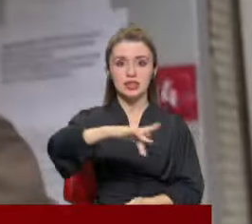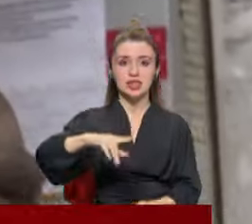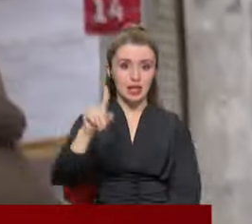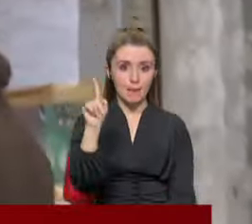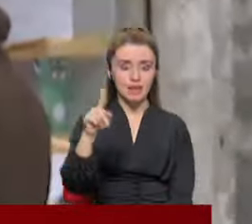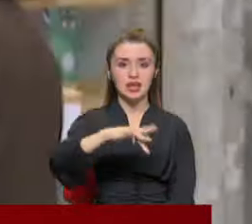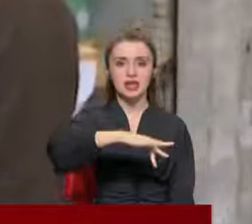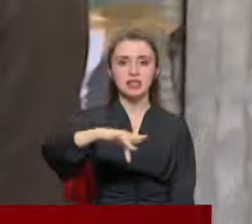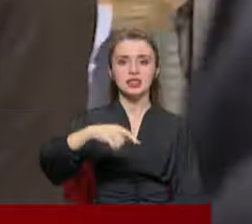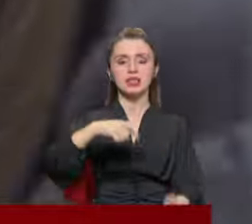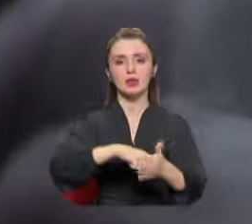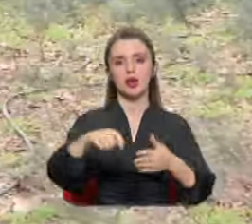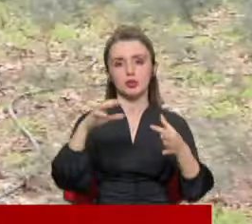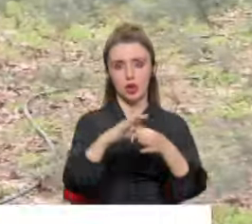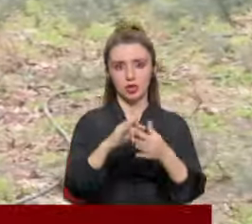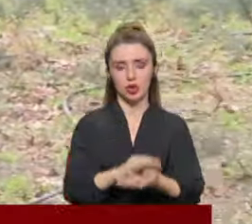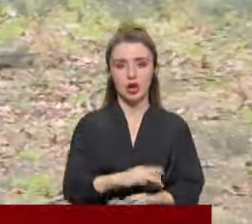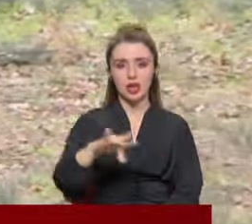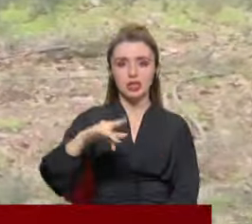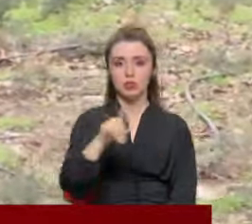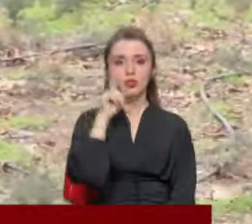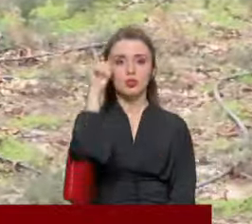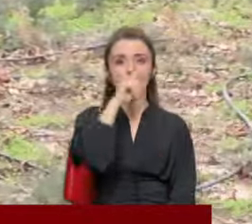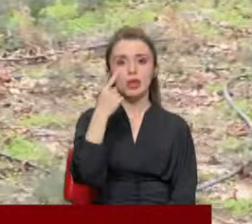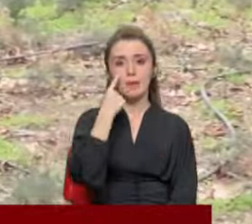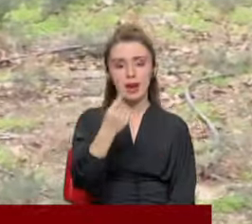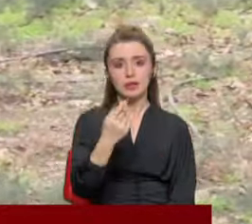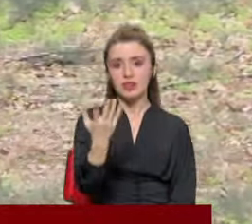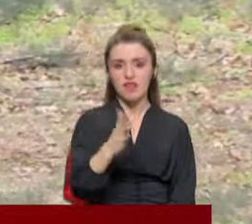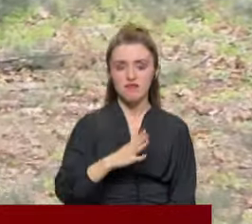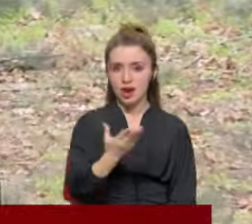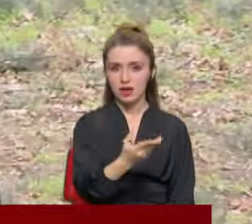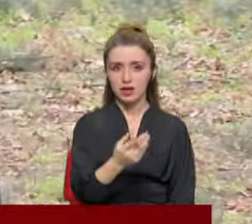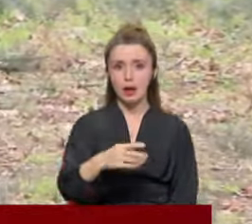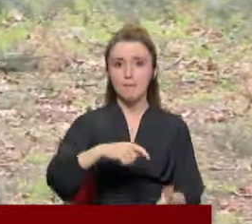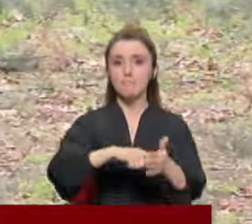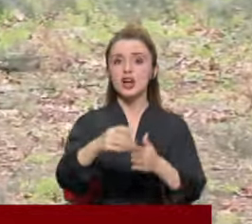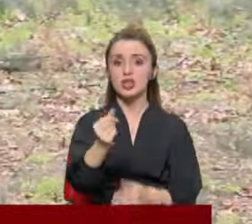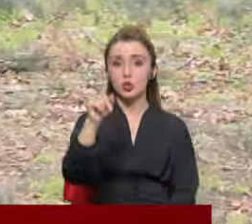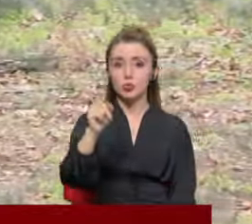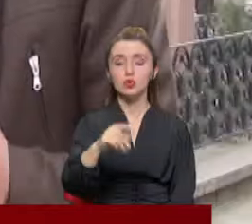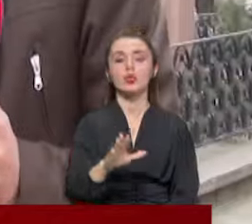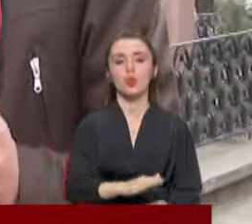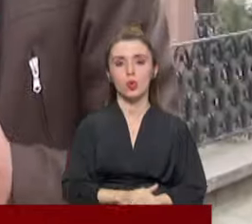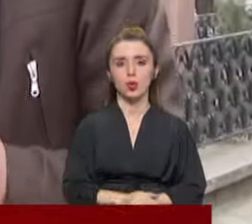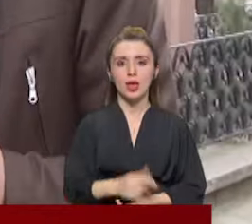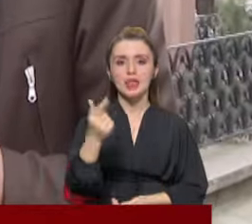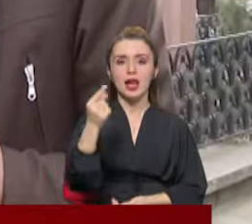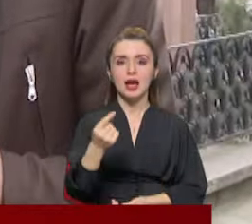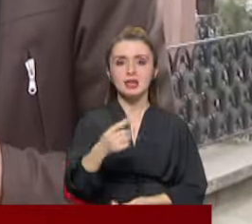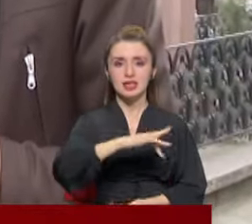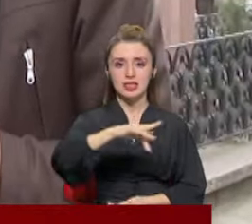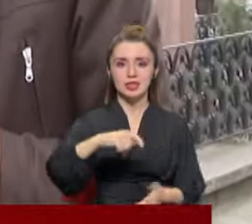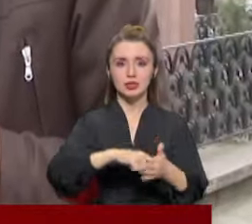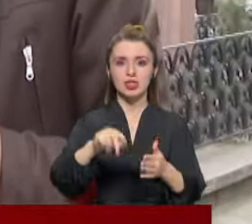birine işsizlik ödeneği bağlanıyor. İşsizim, o yüzden bir baktım bir neler var diye. İşsizlik maaşı alıyor musunuz? Yok, hayır, almıyorum. En düşük işsizlik